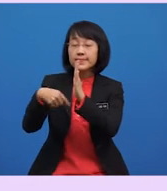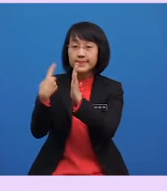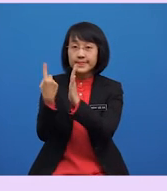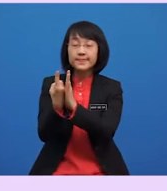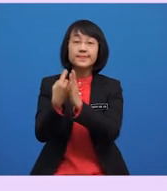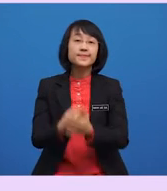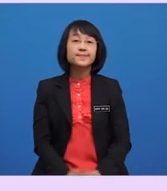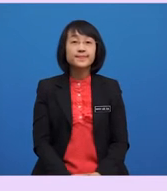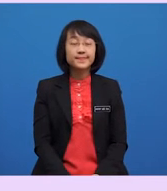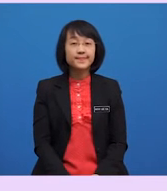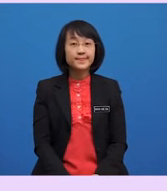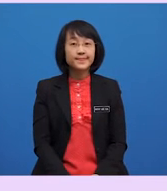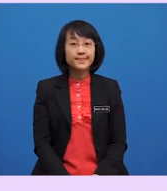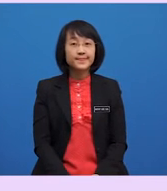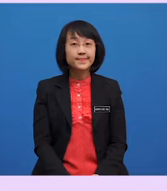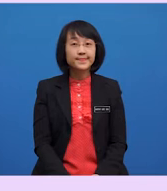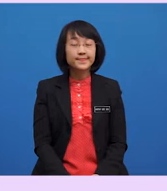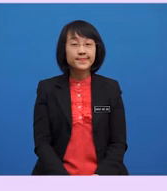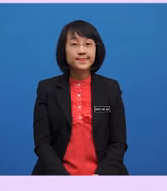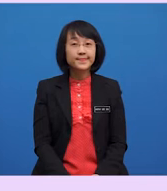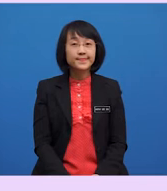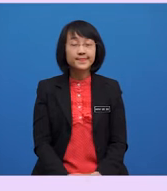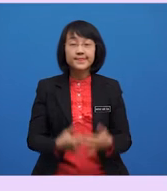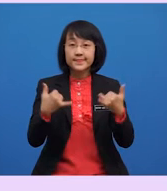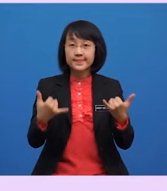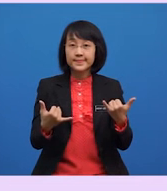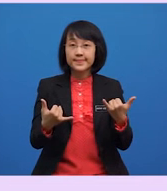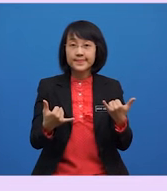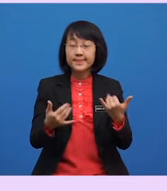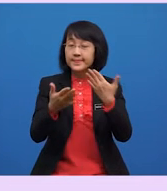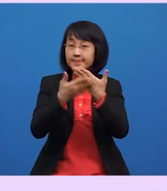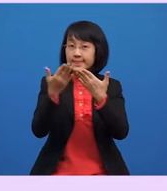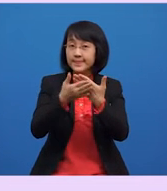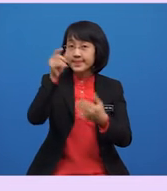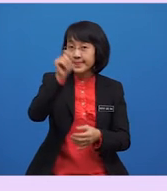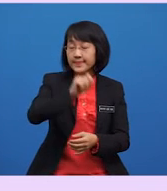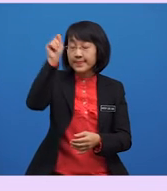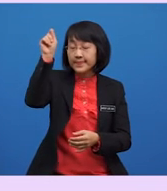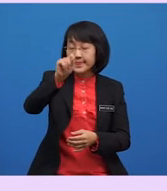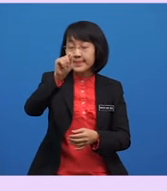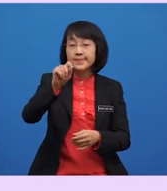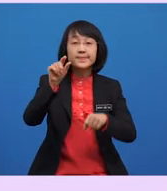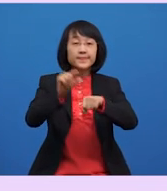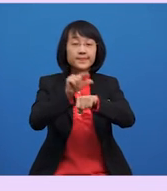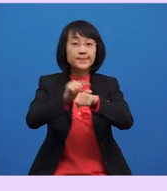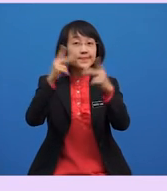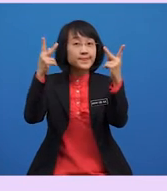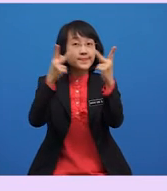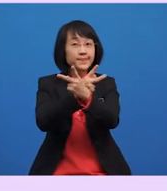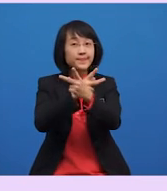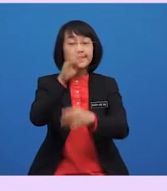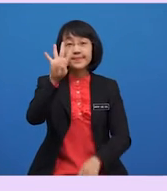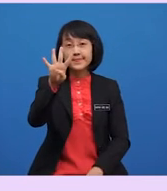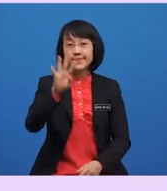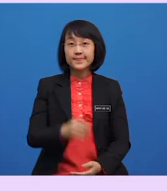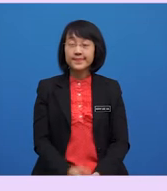3/4 darab 24 jam. Kali ini, permudahkan darab pecahan menggunakan sifir